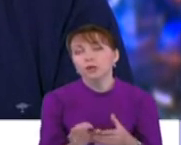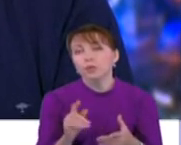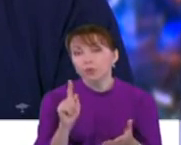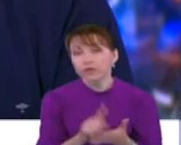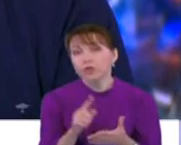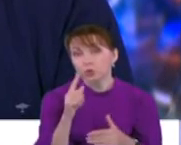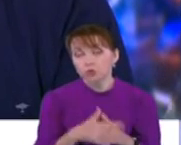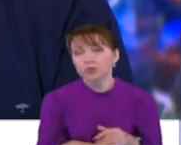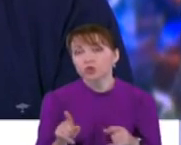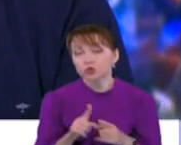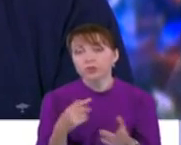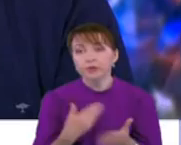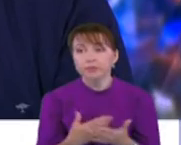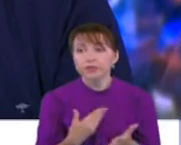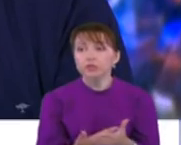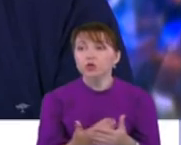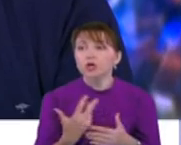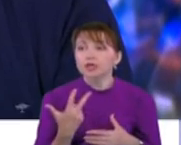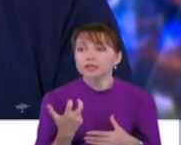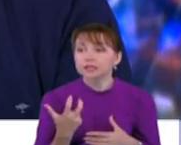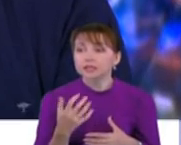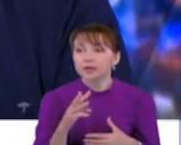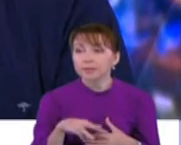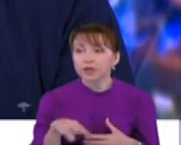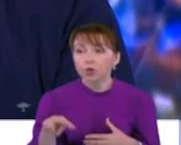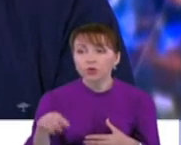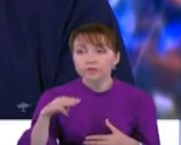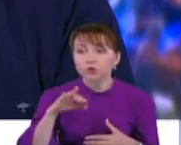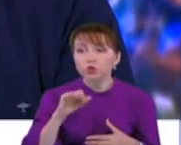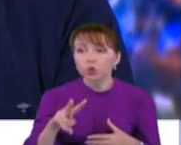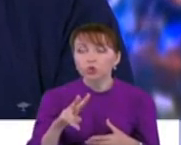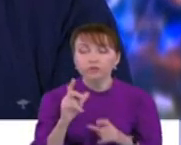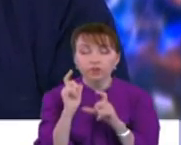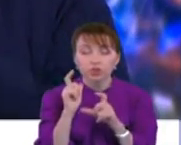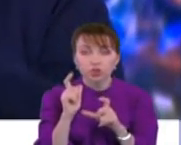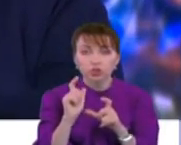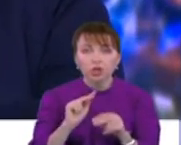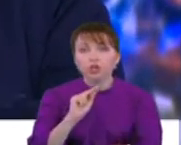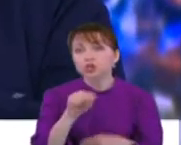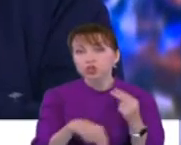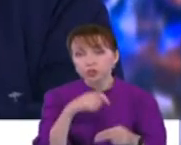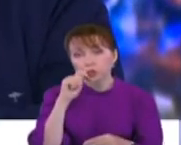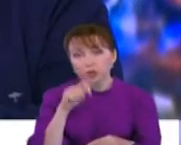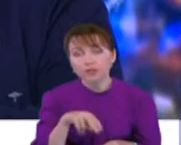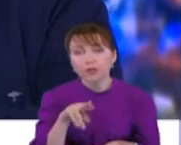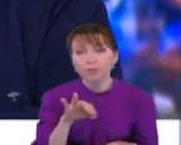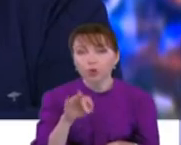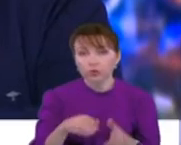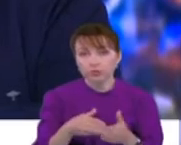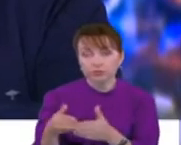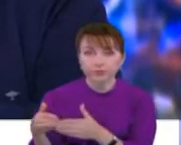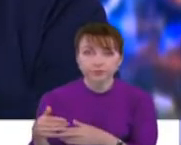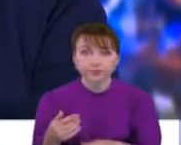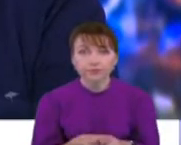розуміти, що приблизно 300 мільйонів тонн вантажів перевалюються через українські порти. Це закрита